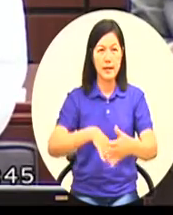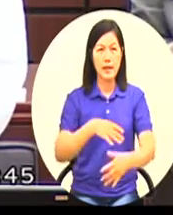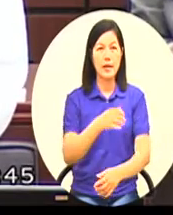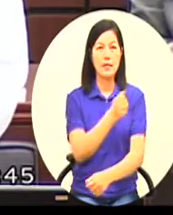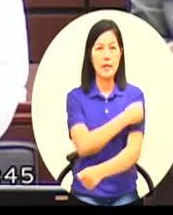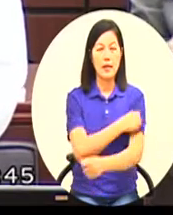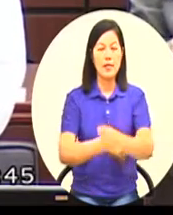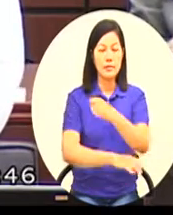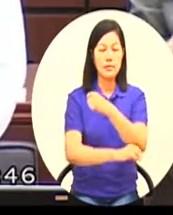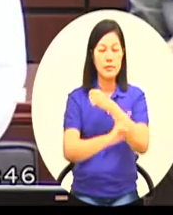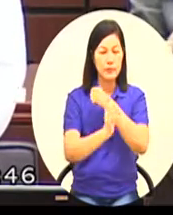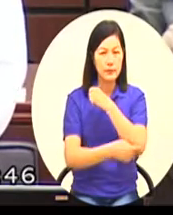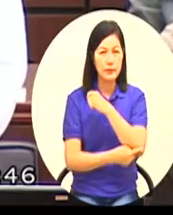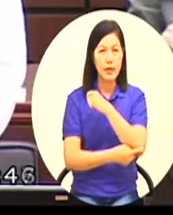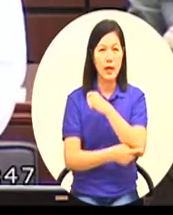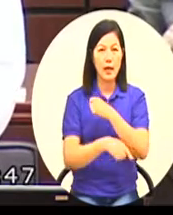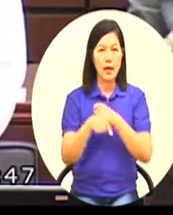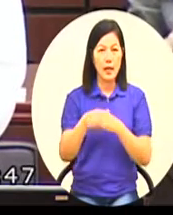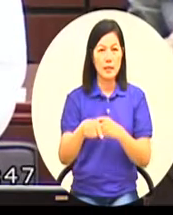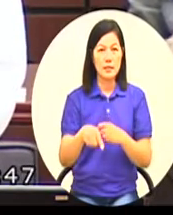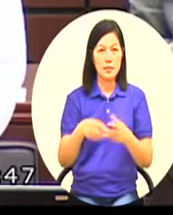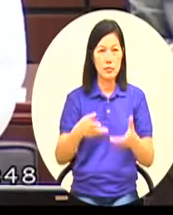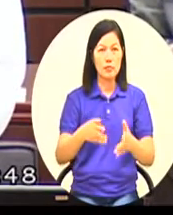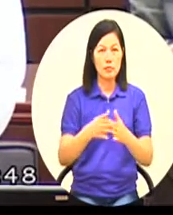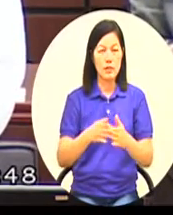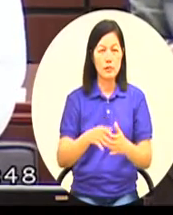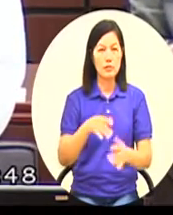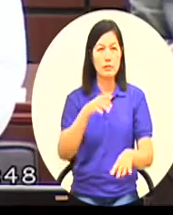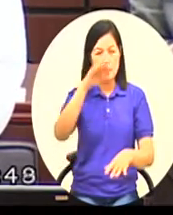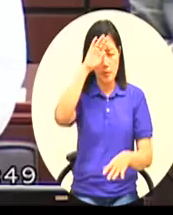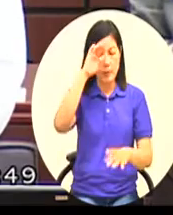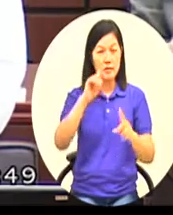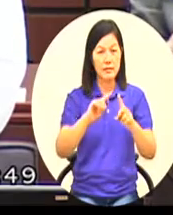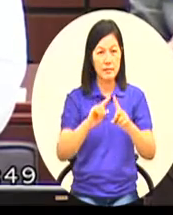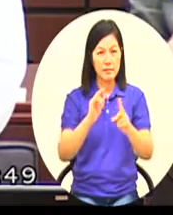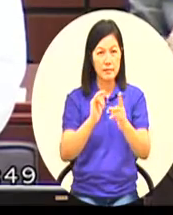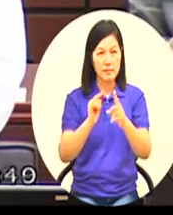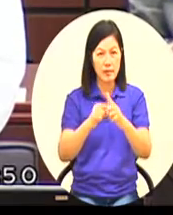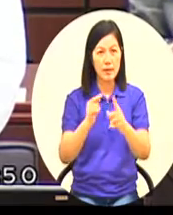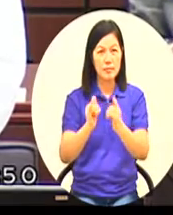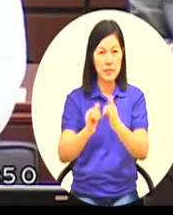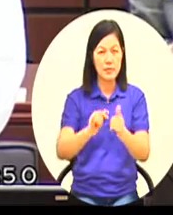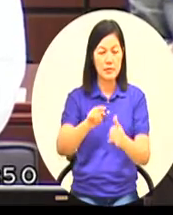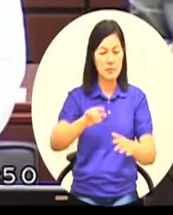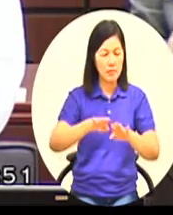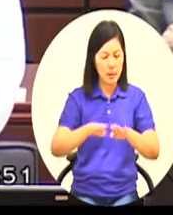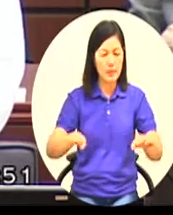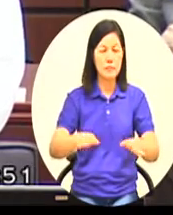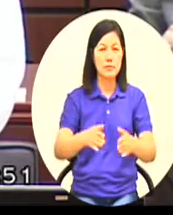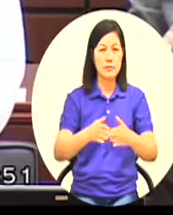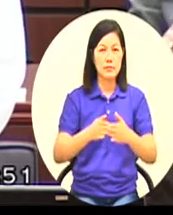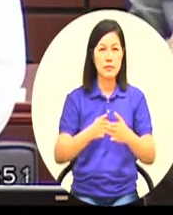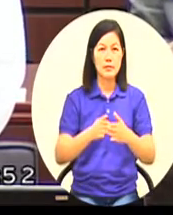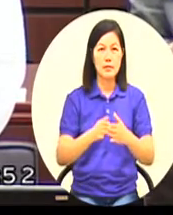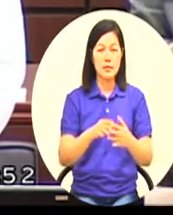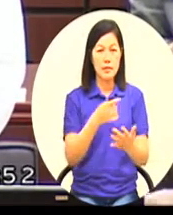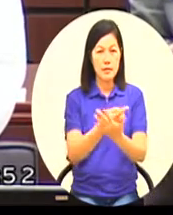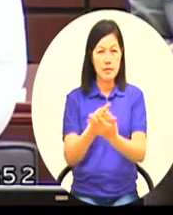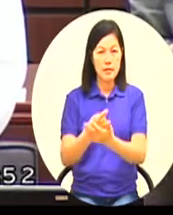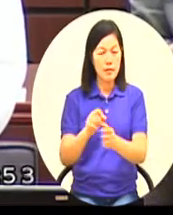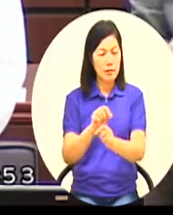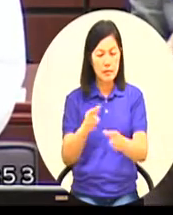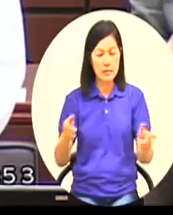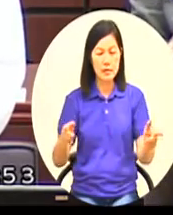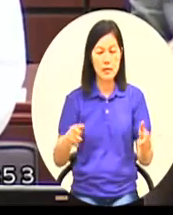最重要的前提是病人安全。好，那当然，对于可能不同局处他们有可能不